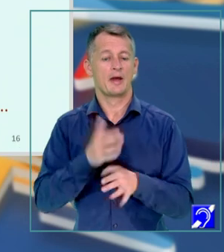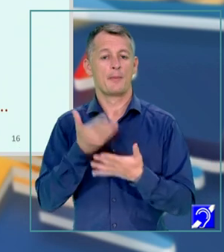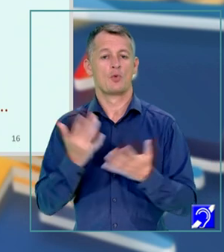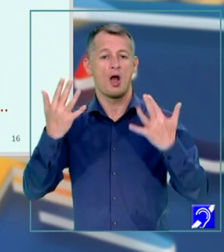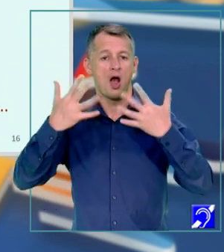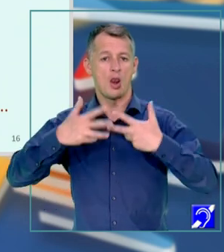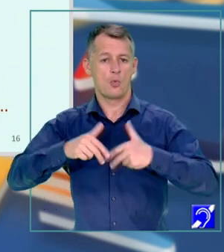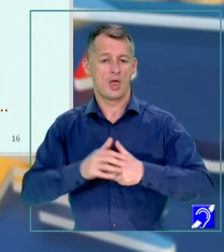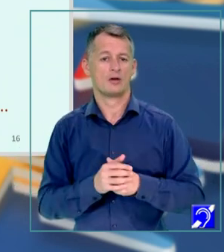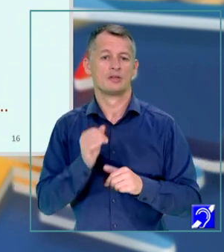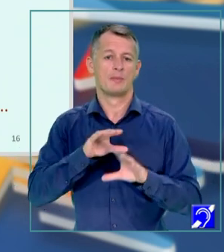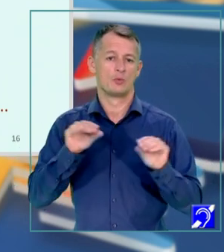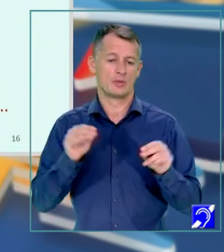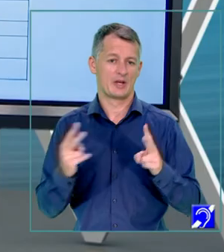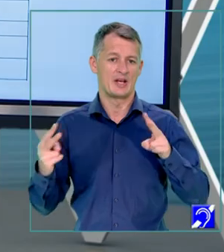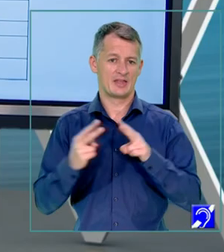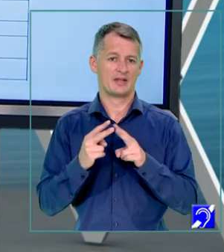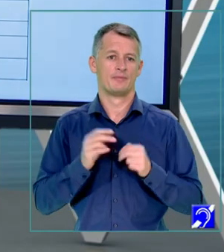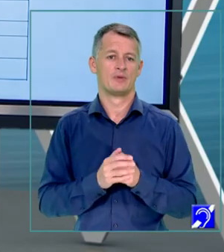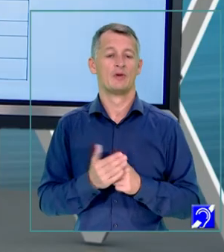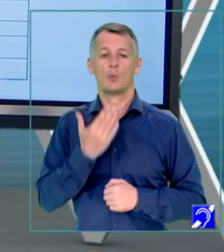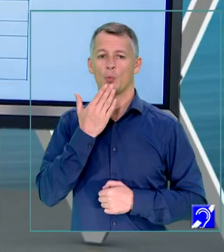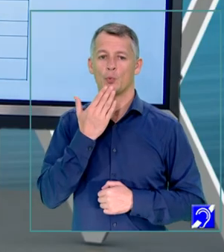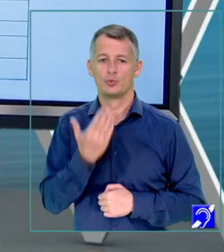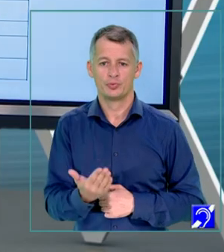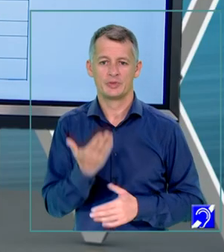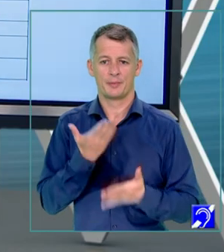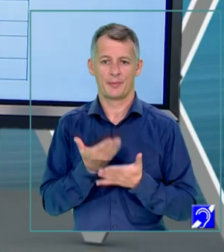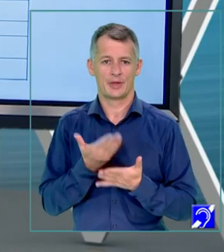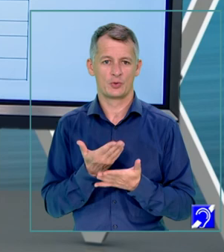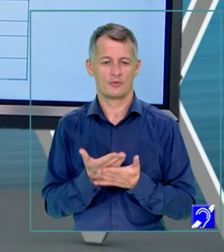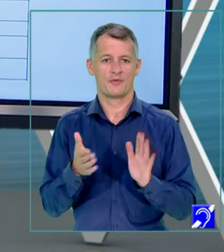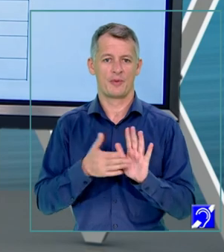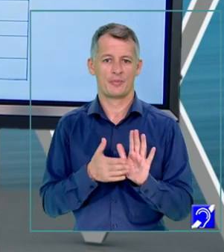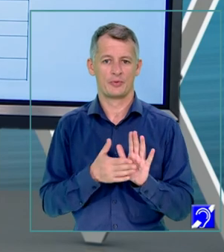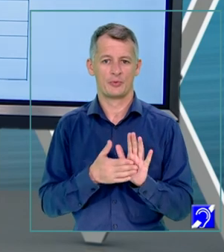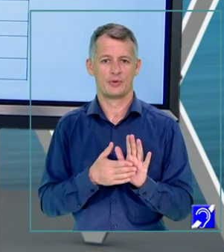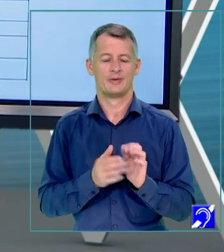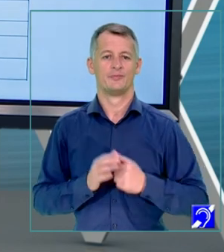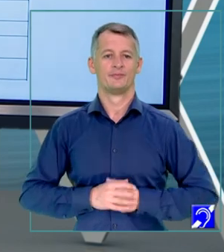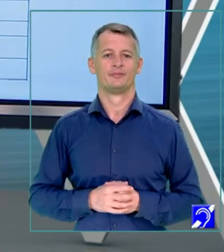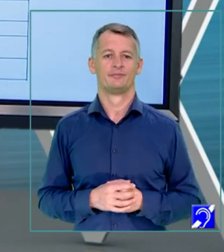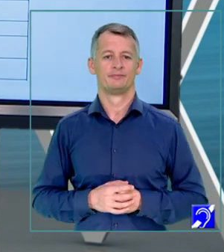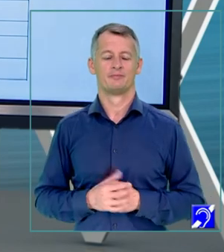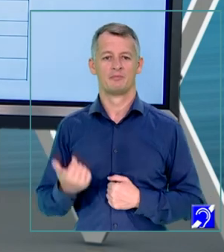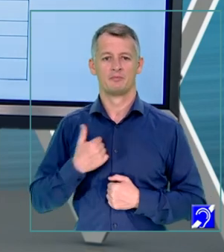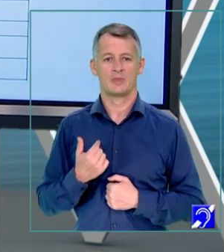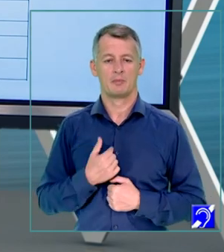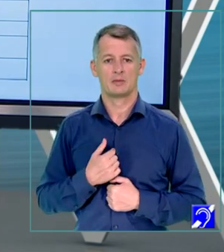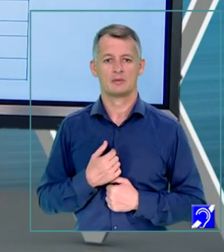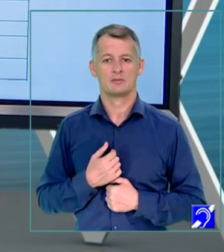cât mai mult internet definită pe care întâlnim Vă mulțumesc pentru faptul că marți ascultați